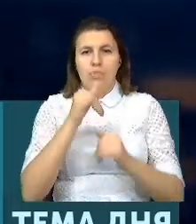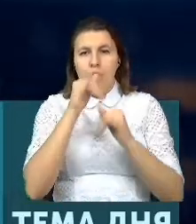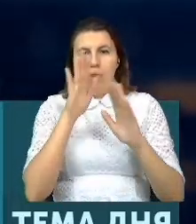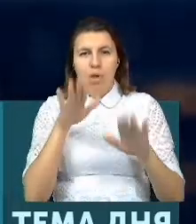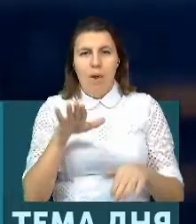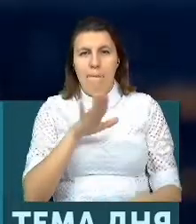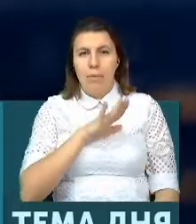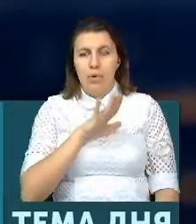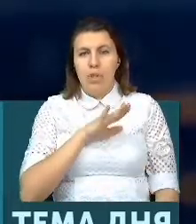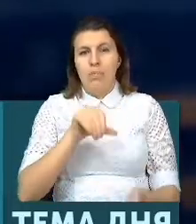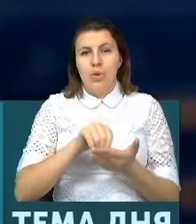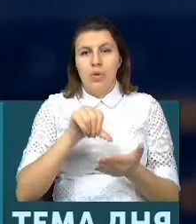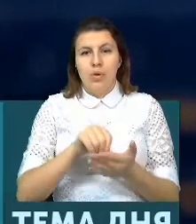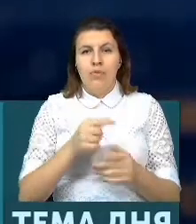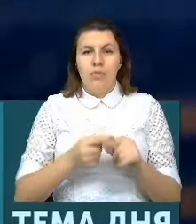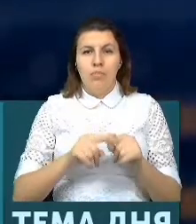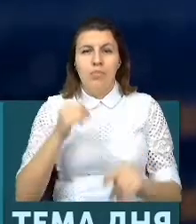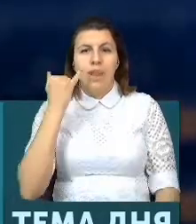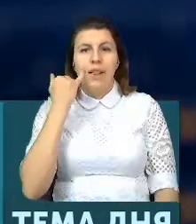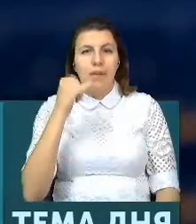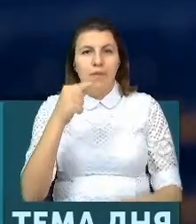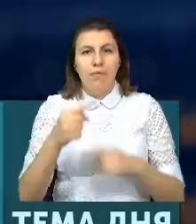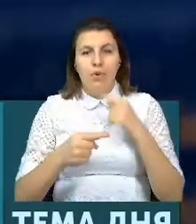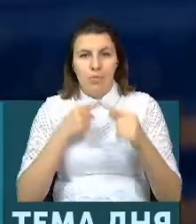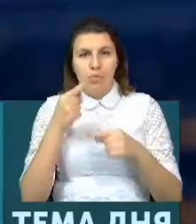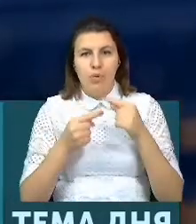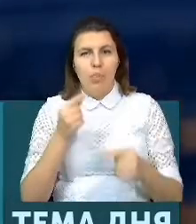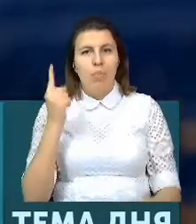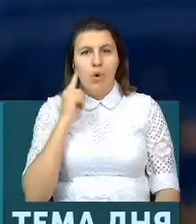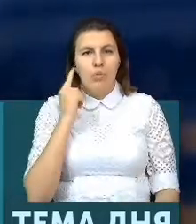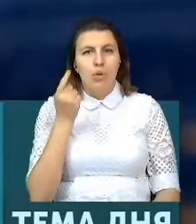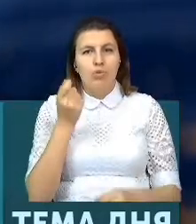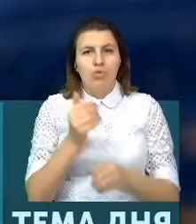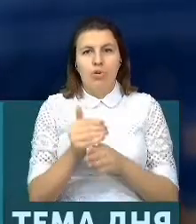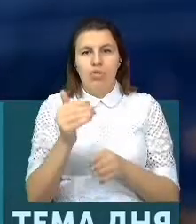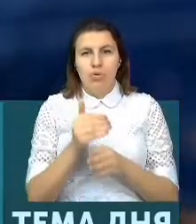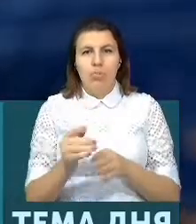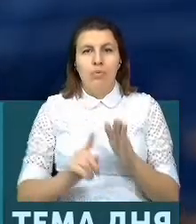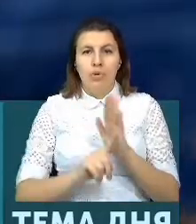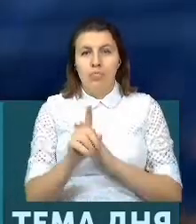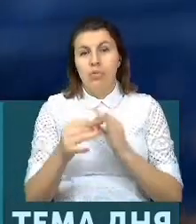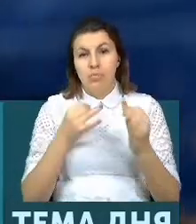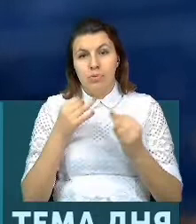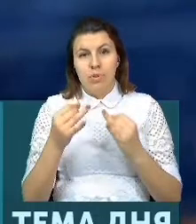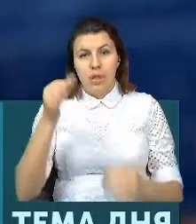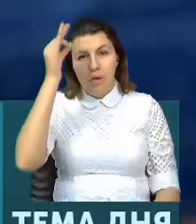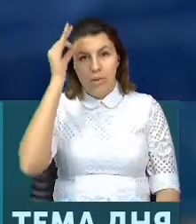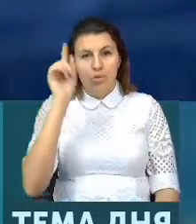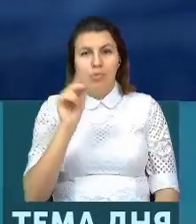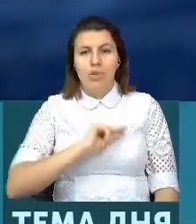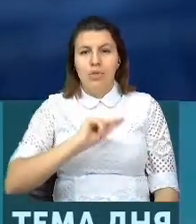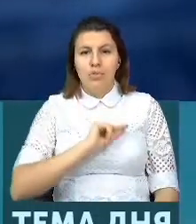нам телефонний коментар, його почуємо трохи згодом. Що ж, давайте починати розмову. Нагадаю, що ми працюємо в прямому ефірі